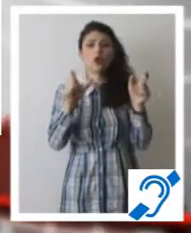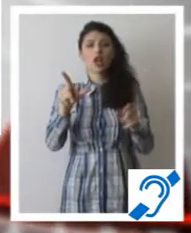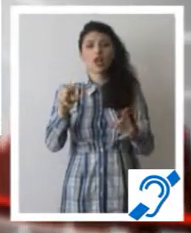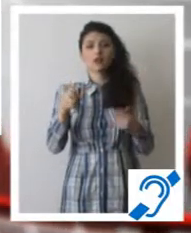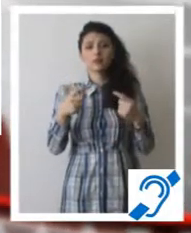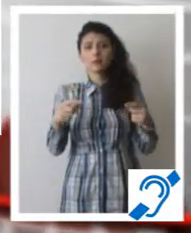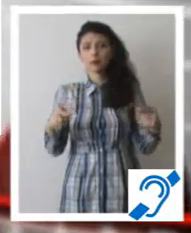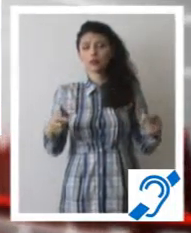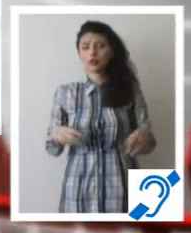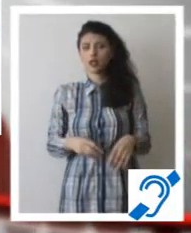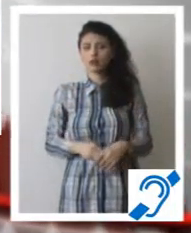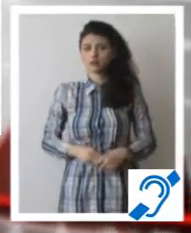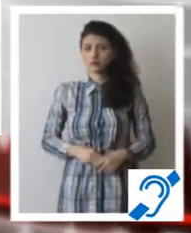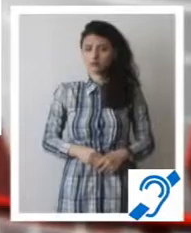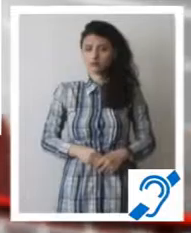apar deficiențe.